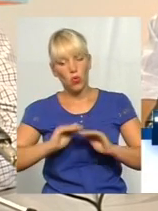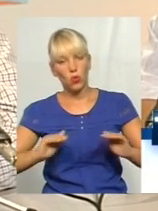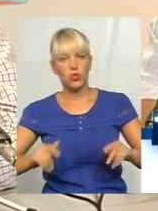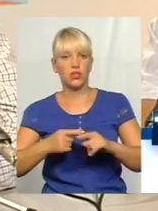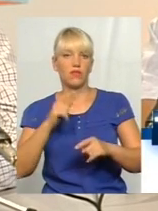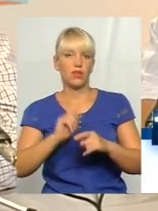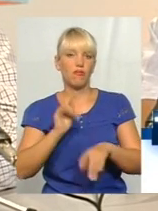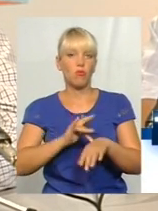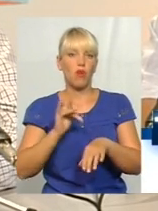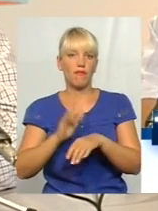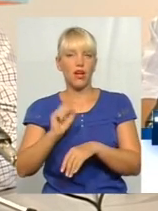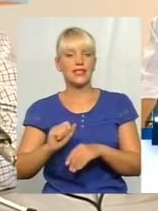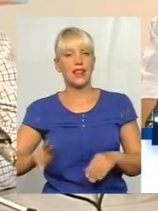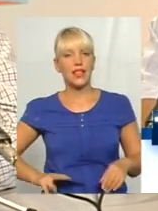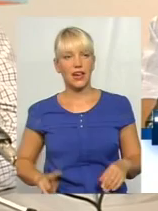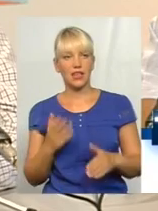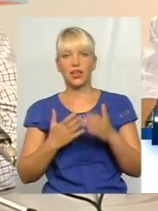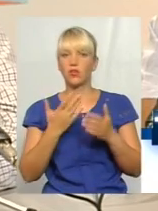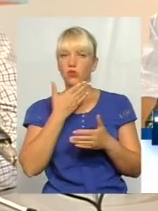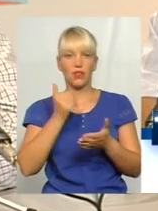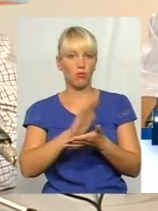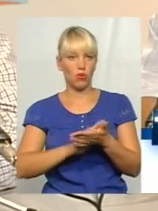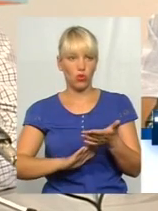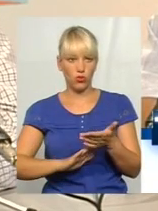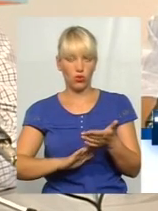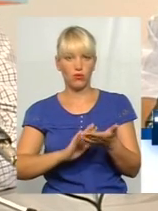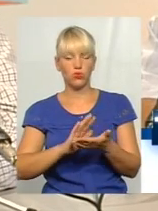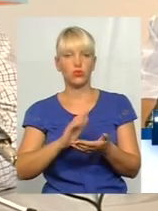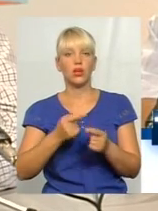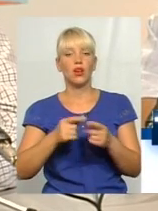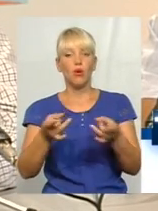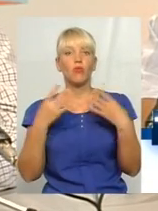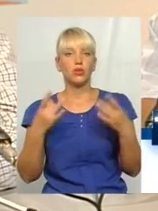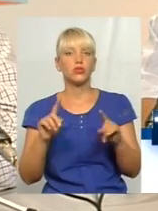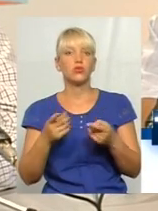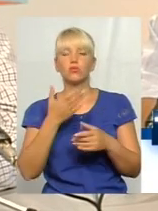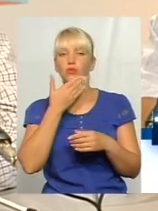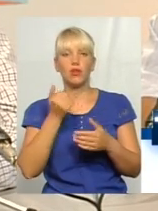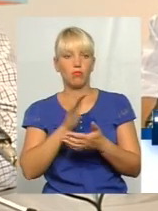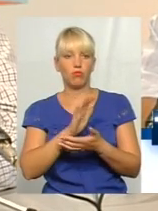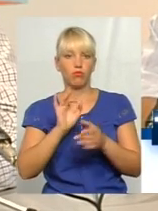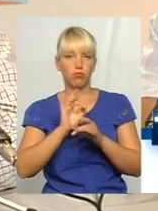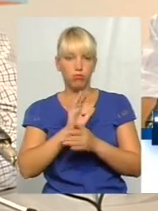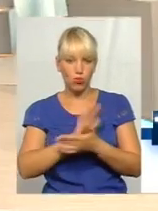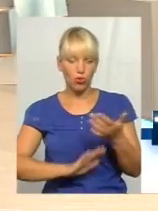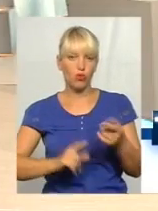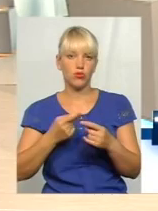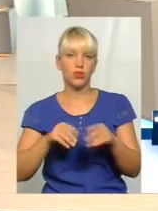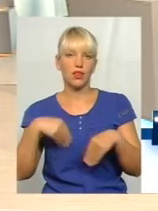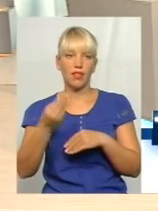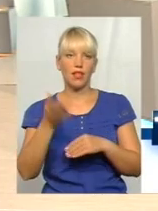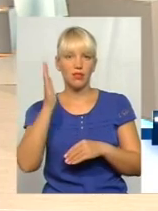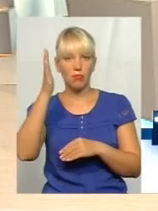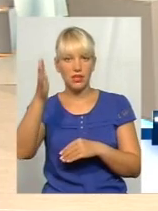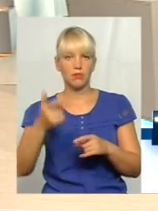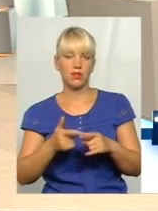майбутнє директор якщо йому не продовжують хоча би Поясніть чому не продовжують і надайте перспективу